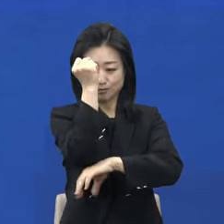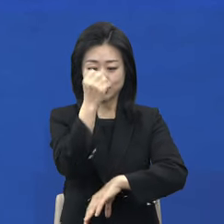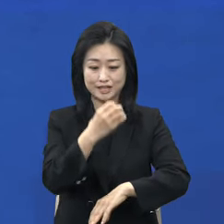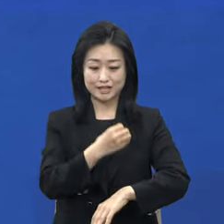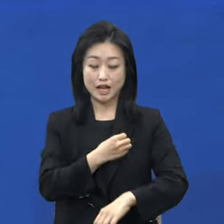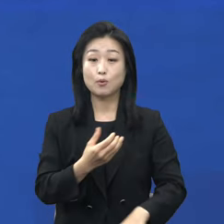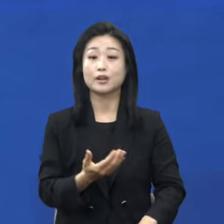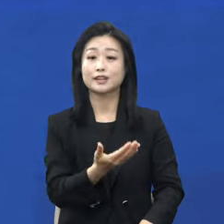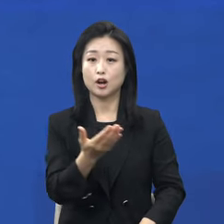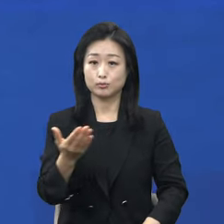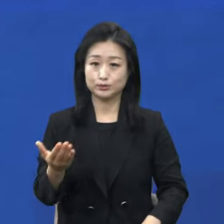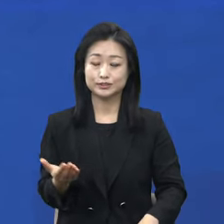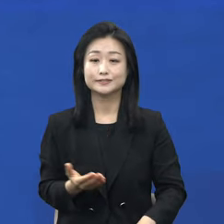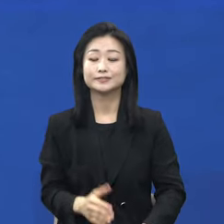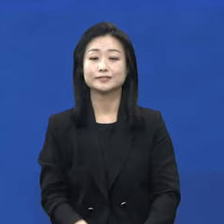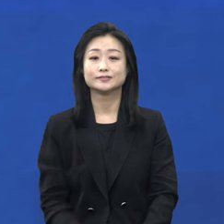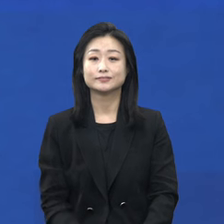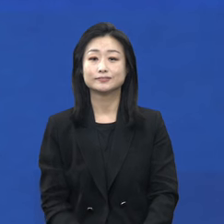동지 여러분,